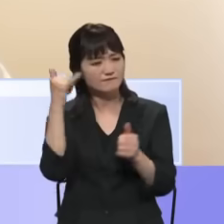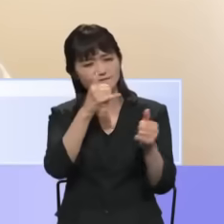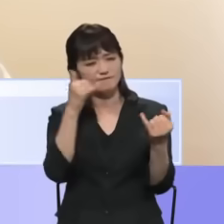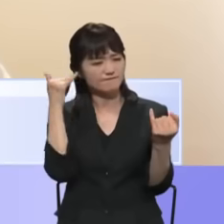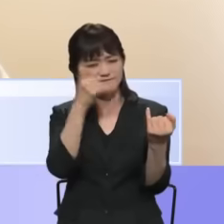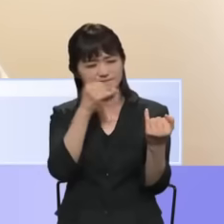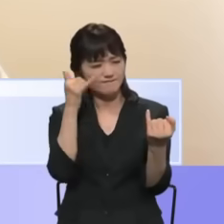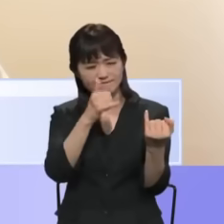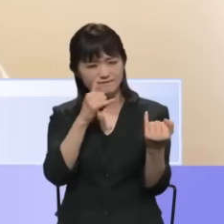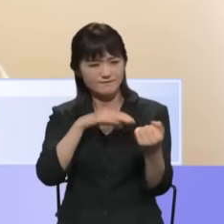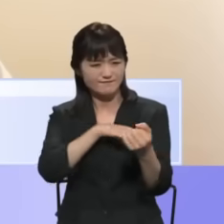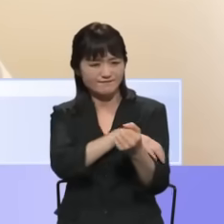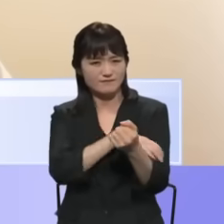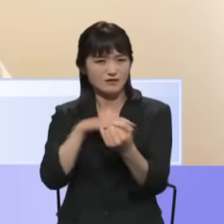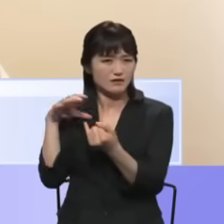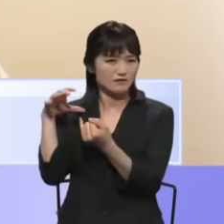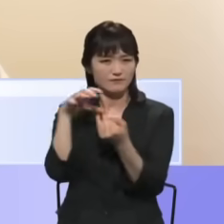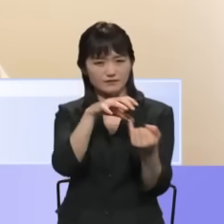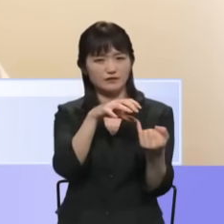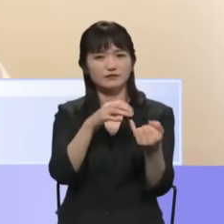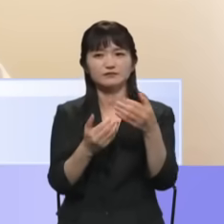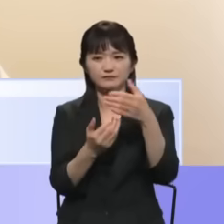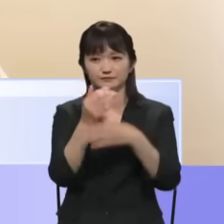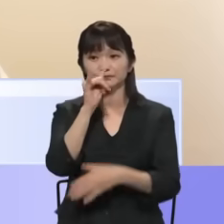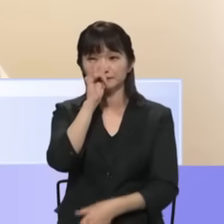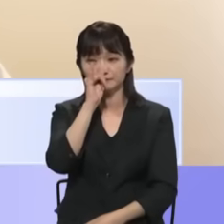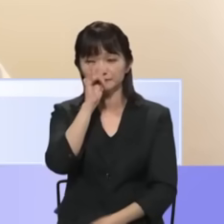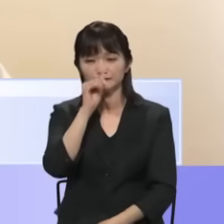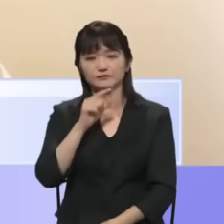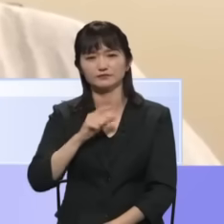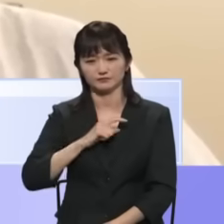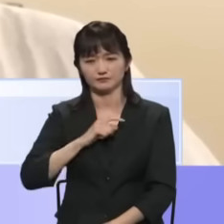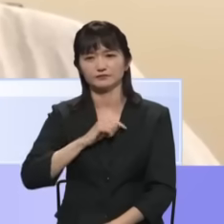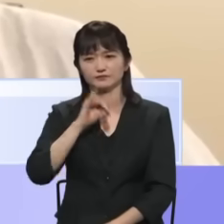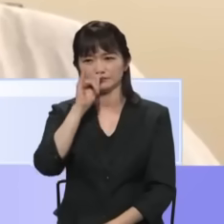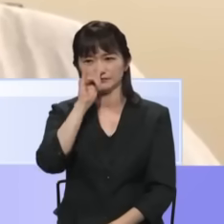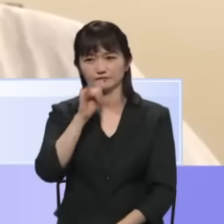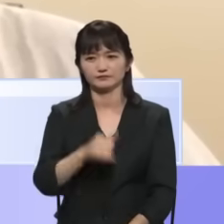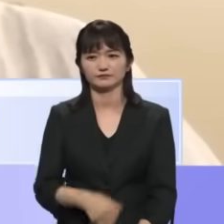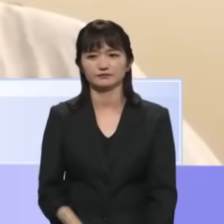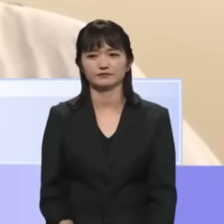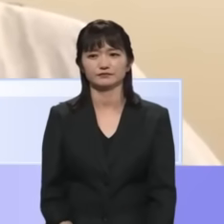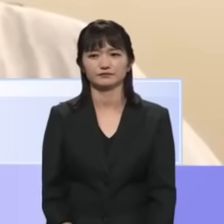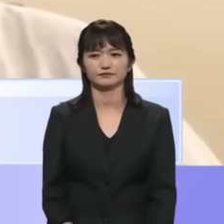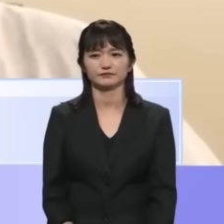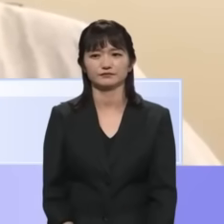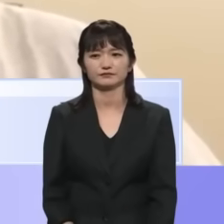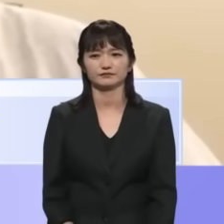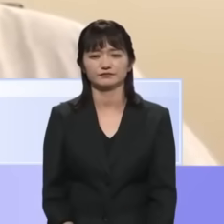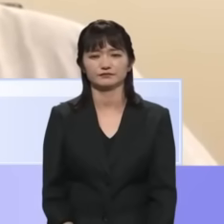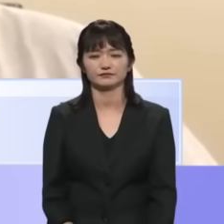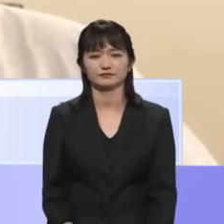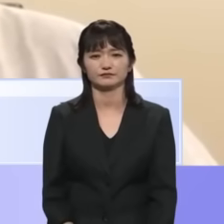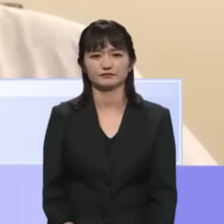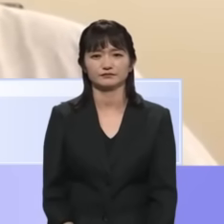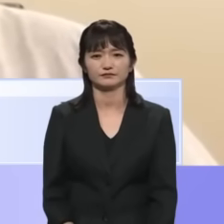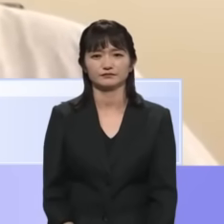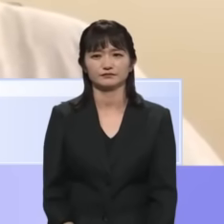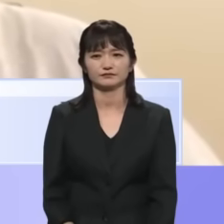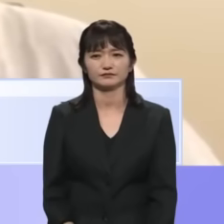갑질이라고 할 만한 사건이 있지 않았는가 하는 의심을 좀 받고 있기 때문에 그래서 이산도 사실은